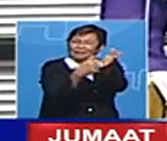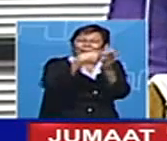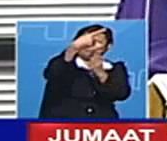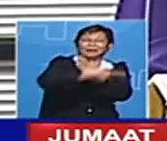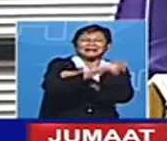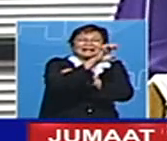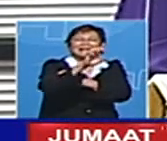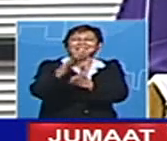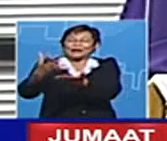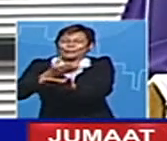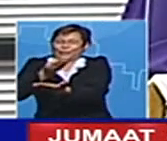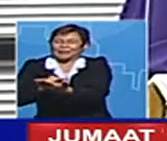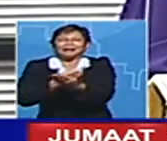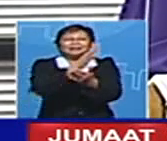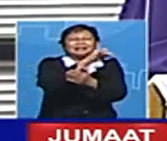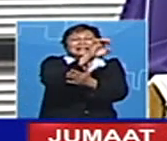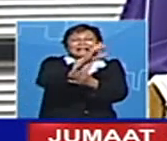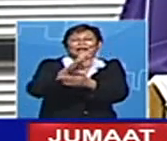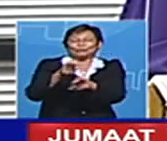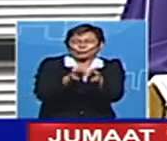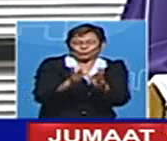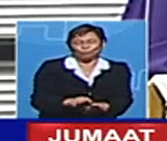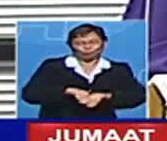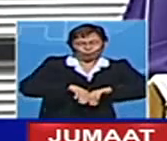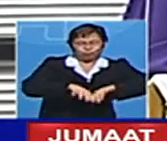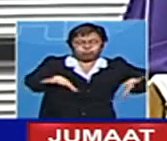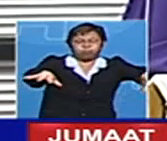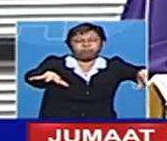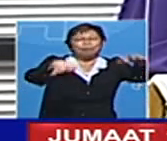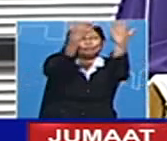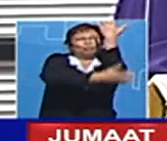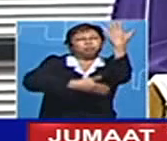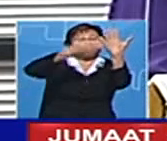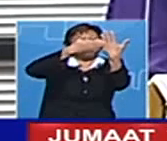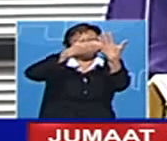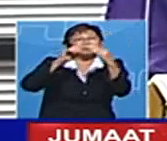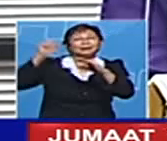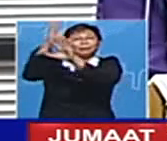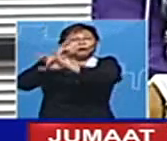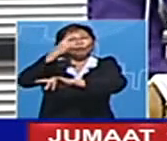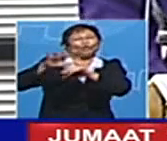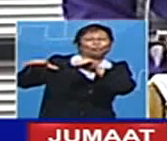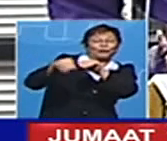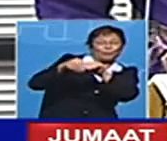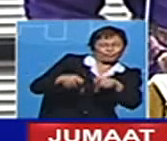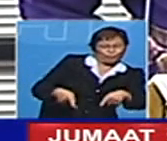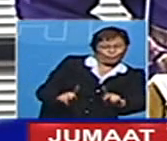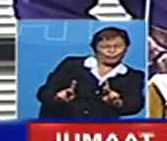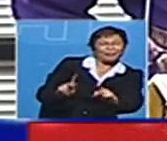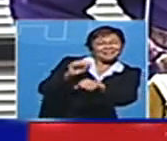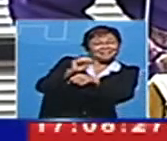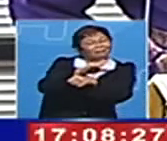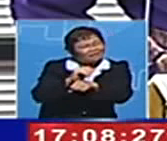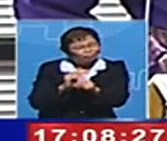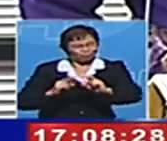e-rezeki dan e-usahawan akan diperluaskan ke seluruh negara untuk menambah peluang pekerjaan dan